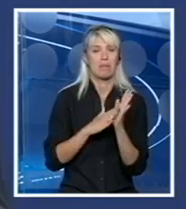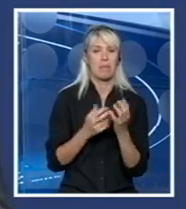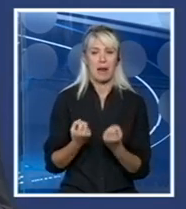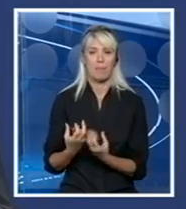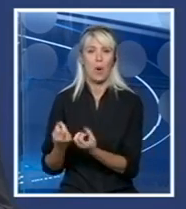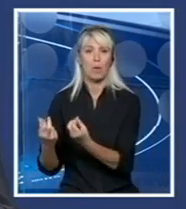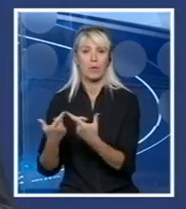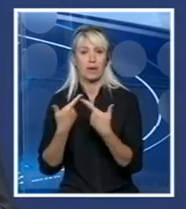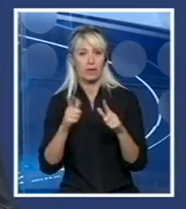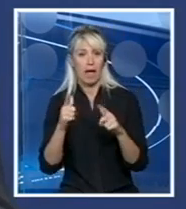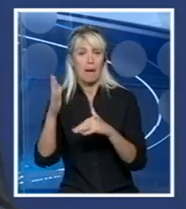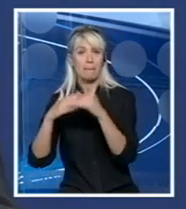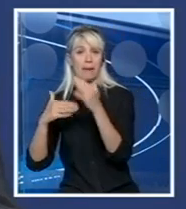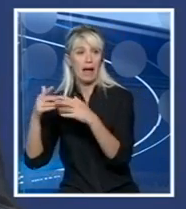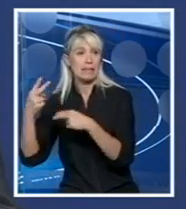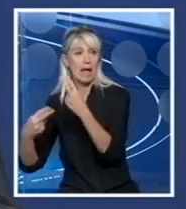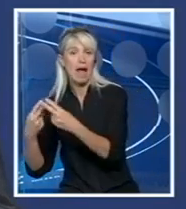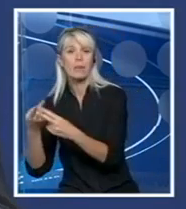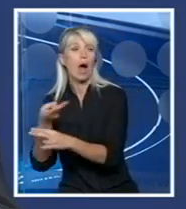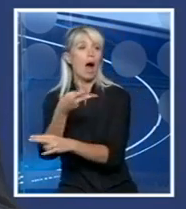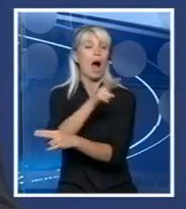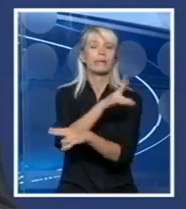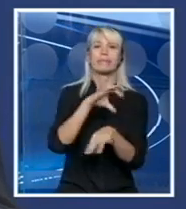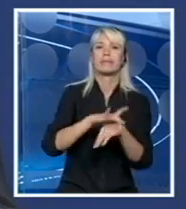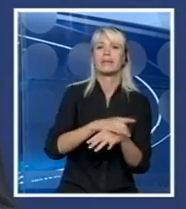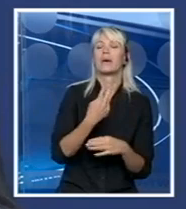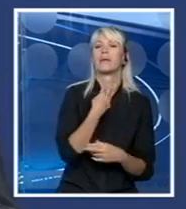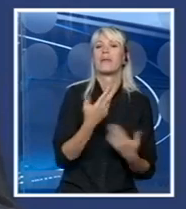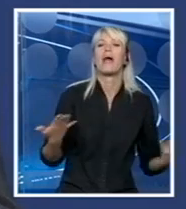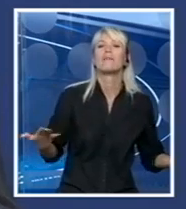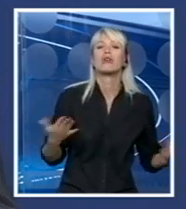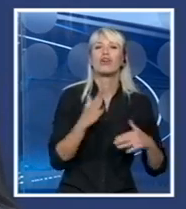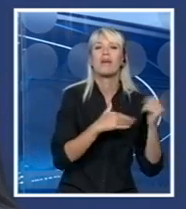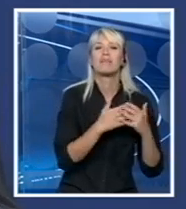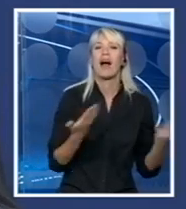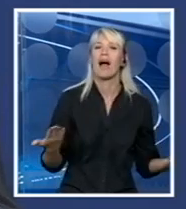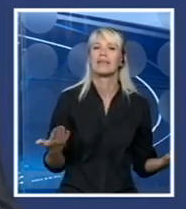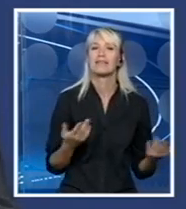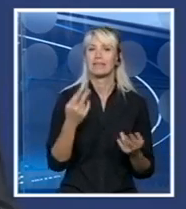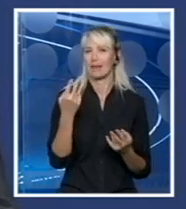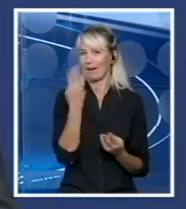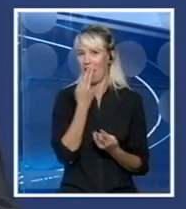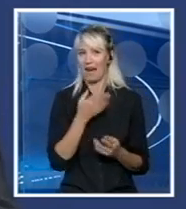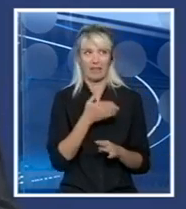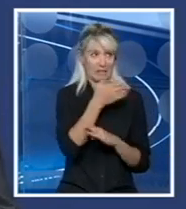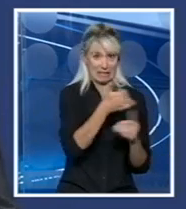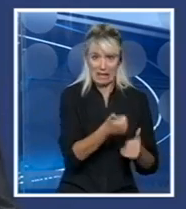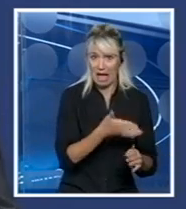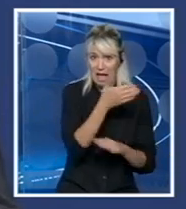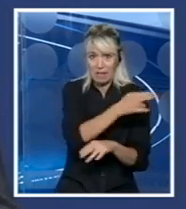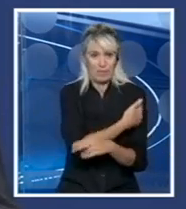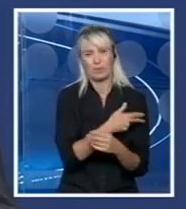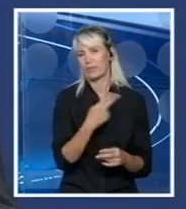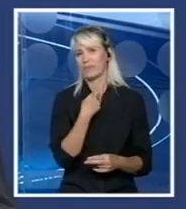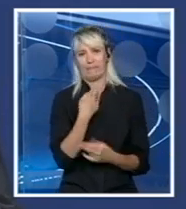da to rade dobro, koliko nije nekim drugim strukama. Svakako nećemo decu medicinske škola terati nigde da idu u praksu, sem ono što imaju u kabinetima škole.